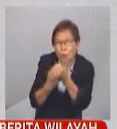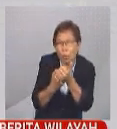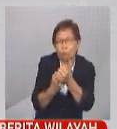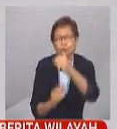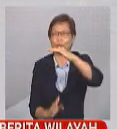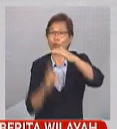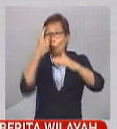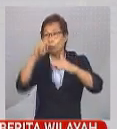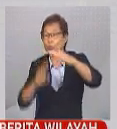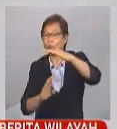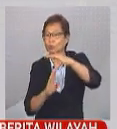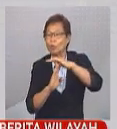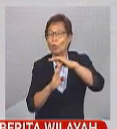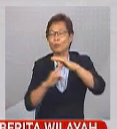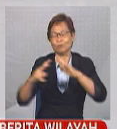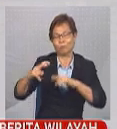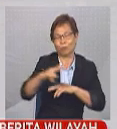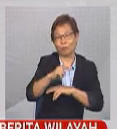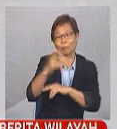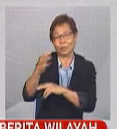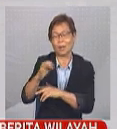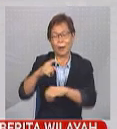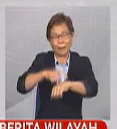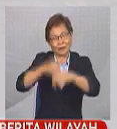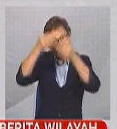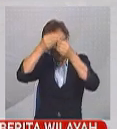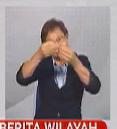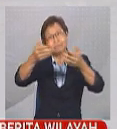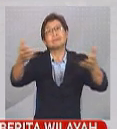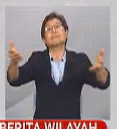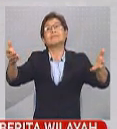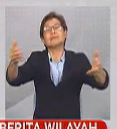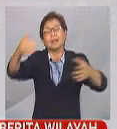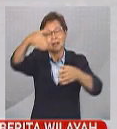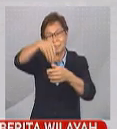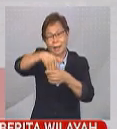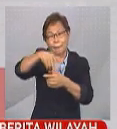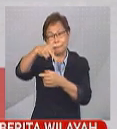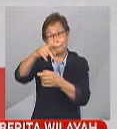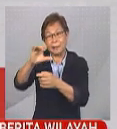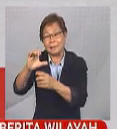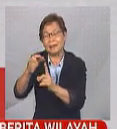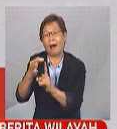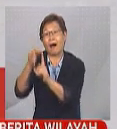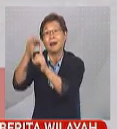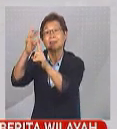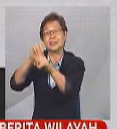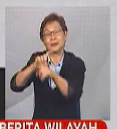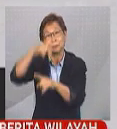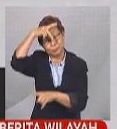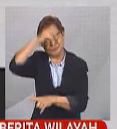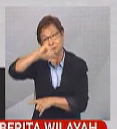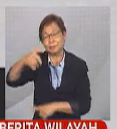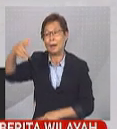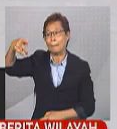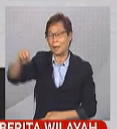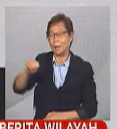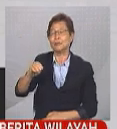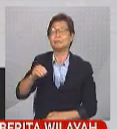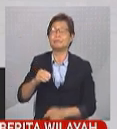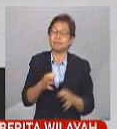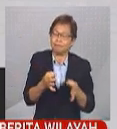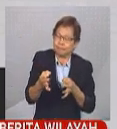menangani commited ketika mengembangkan peruntukkan berkenaan dalam sidang meja khas di Putrajaya dan menteri menjelaskan